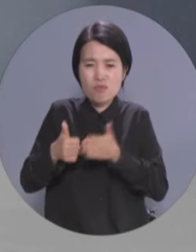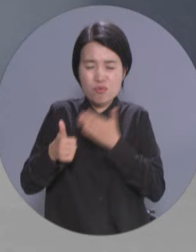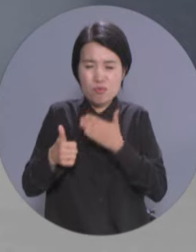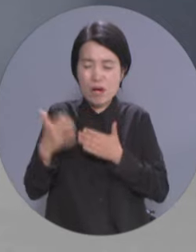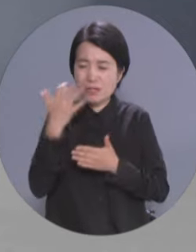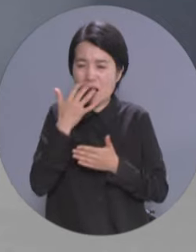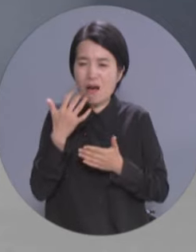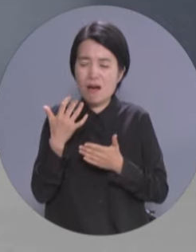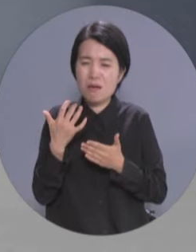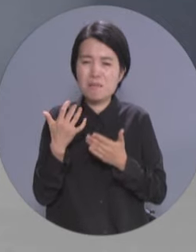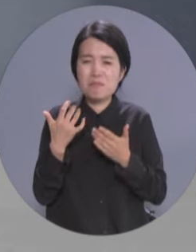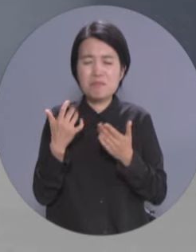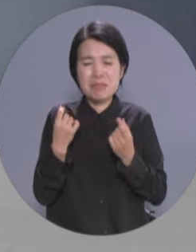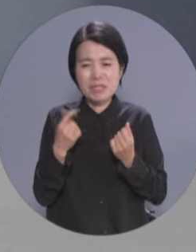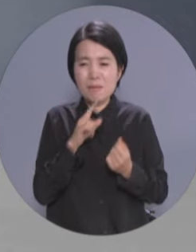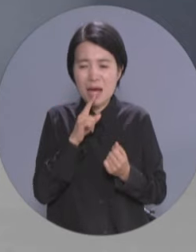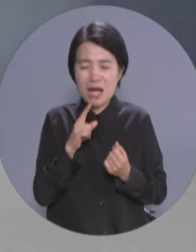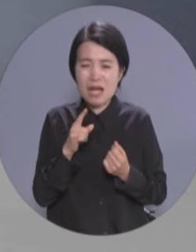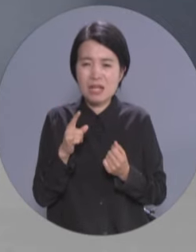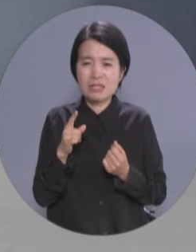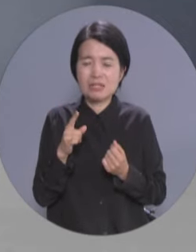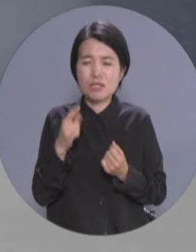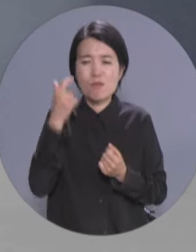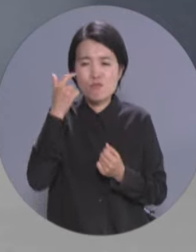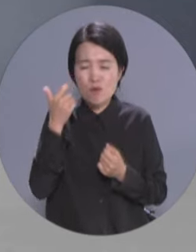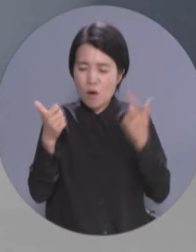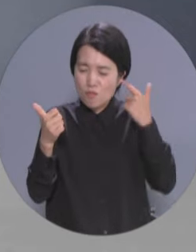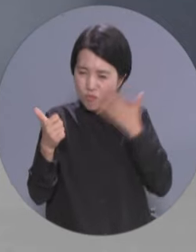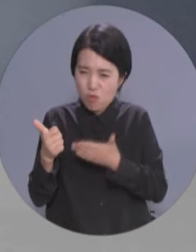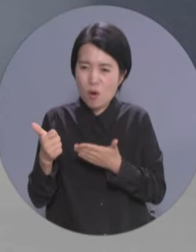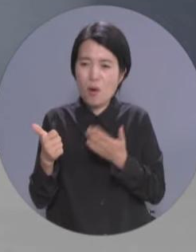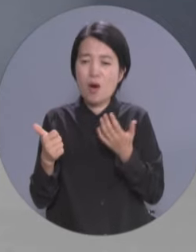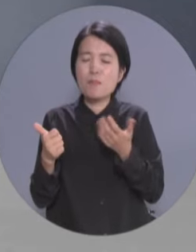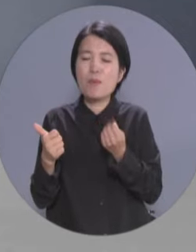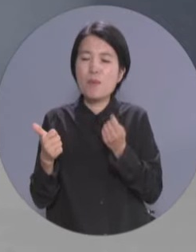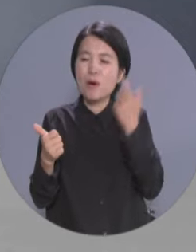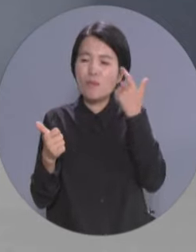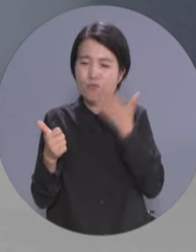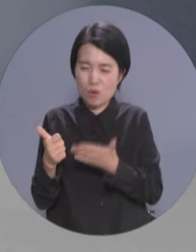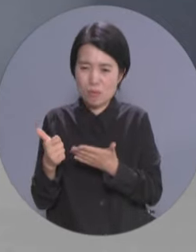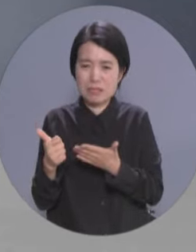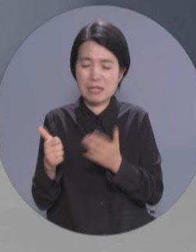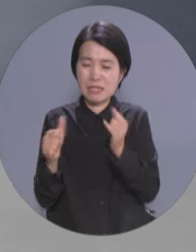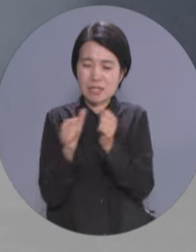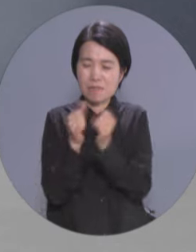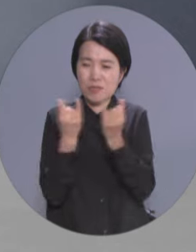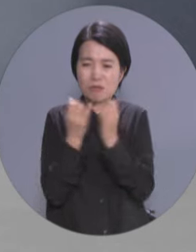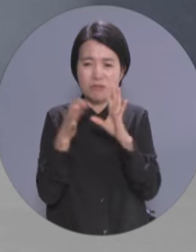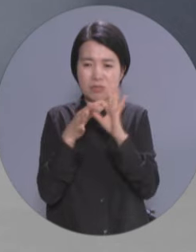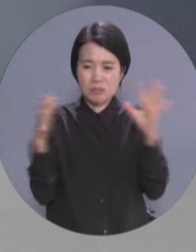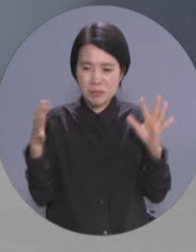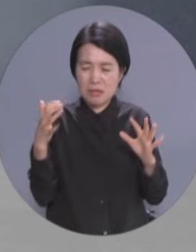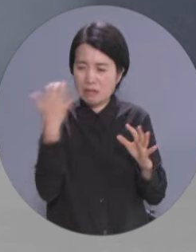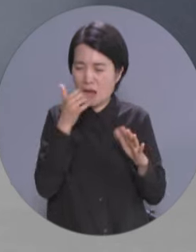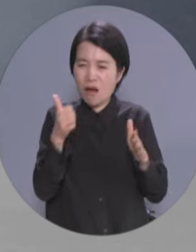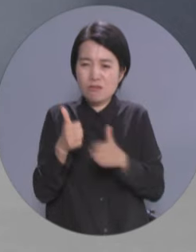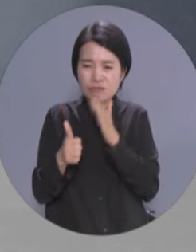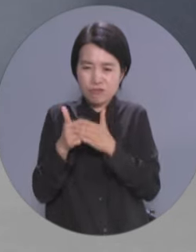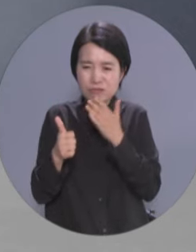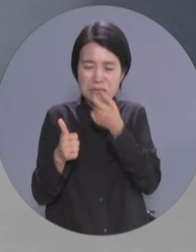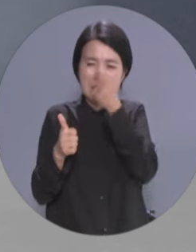성관계를 암시하는 말과 횟수를 물어보는 등 성별에 상관없이 동료 교사들에게 성추행 성을